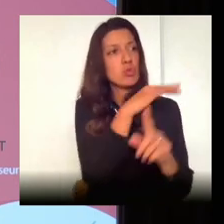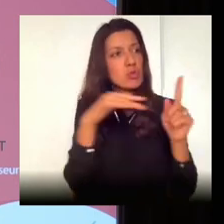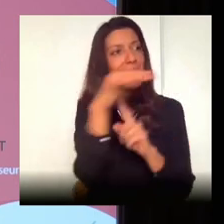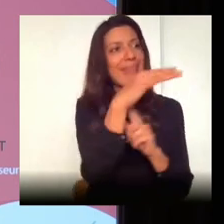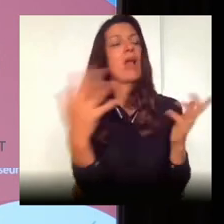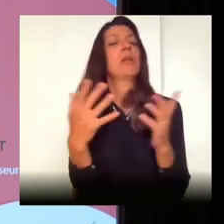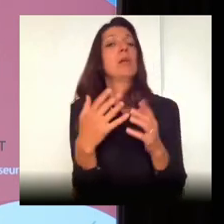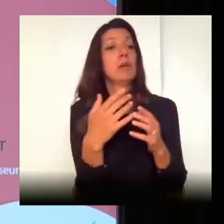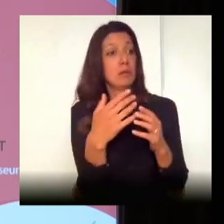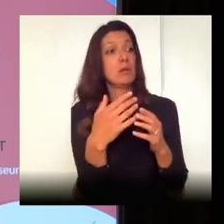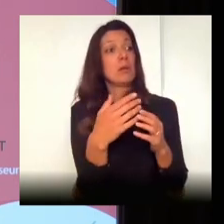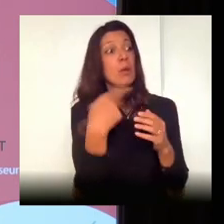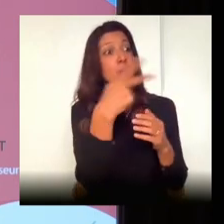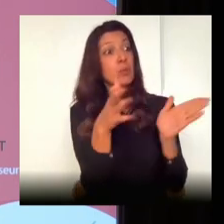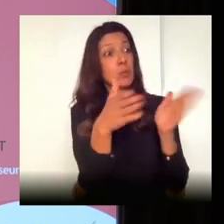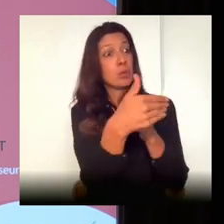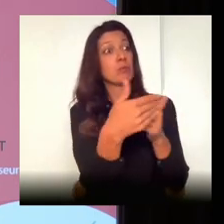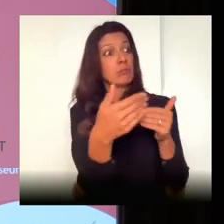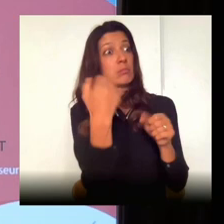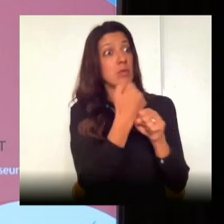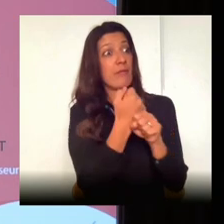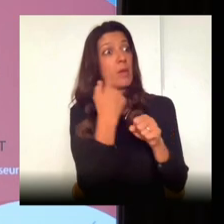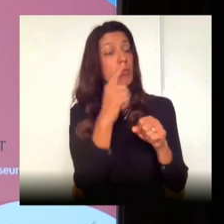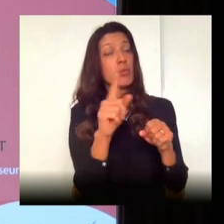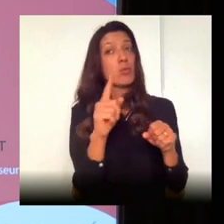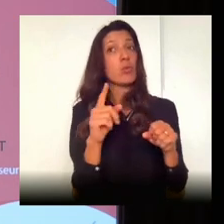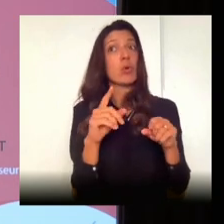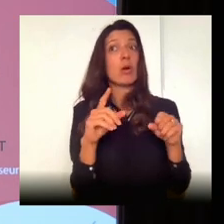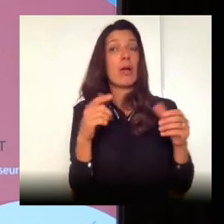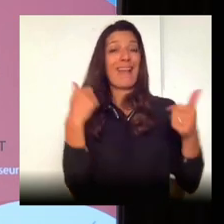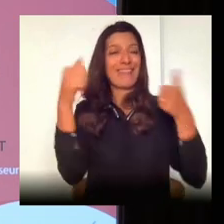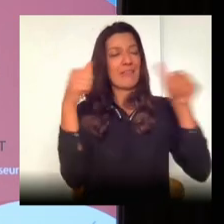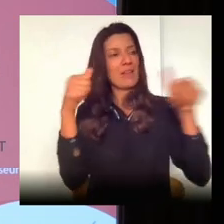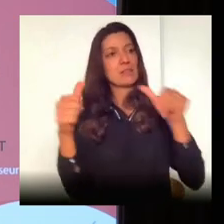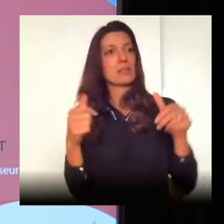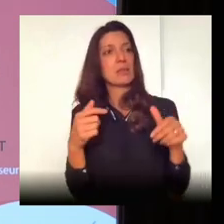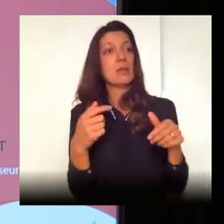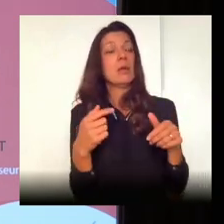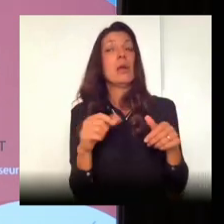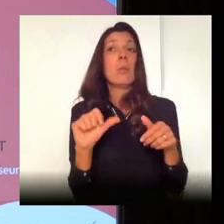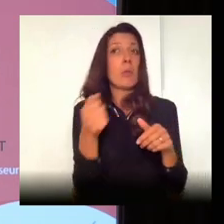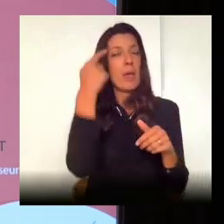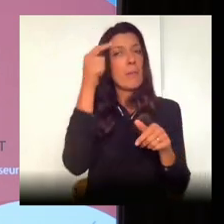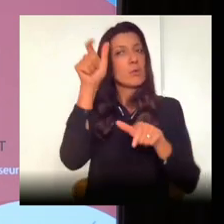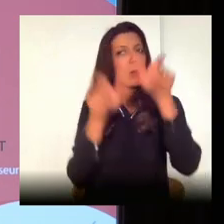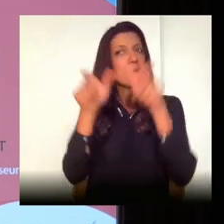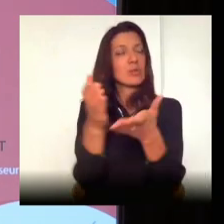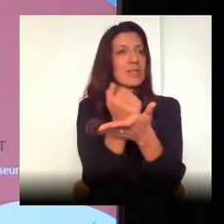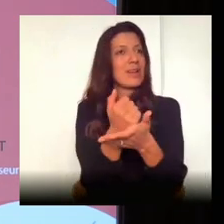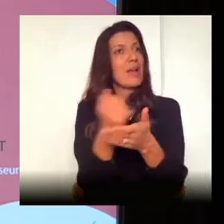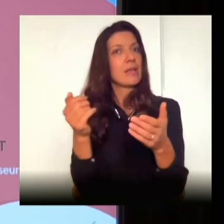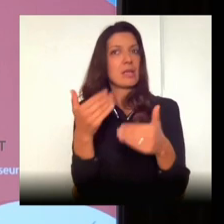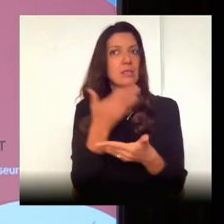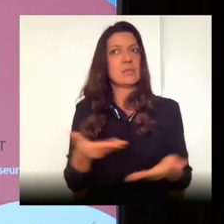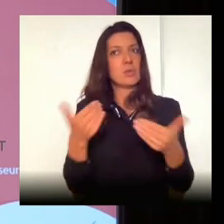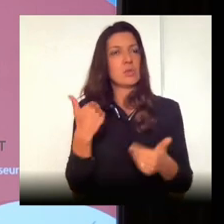l'interface, comment aménager l'interface, d'abord pour les collaborateurs d'Orange en situation de handicap. Et ils sont assez nombreux puisqu'ils